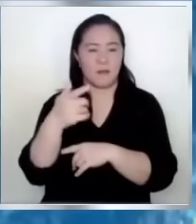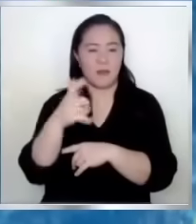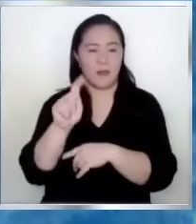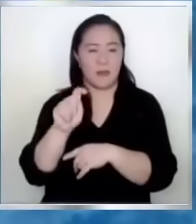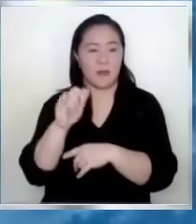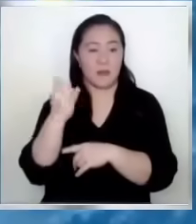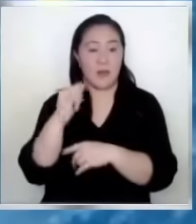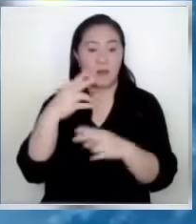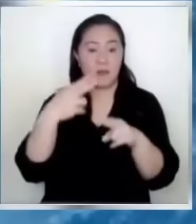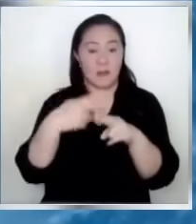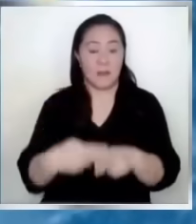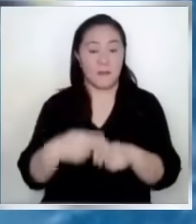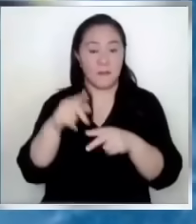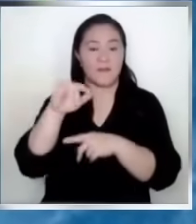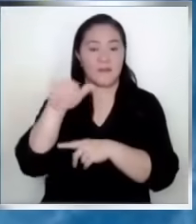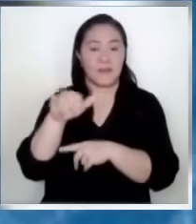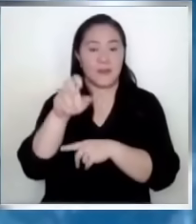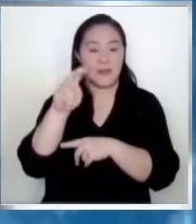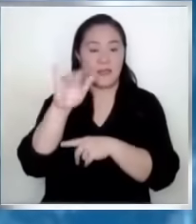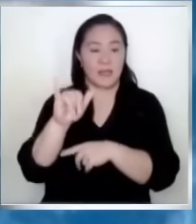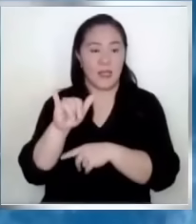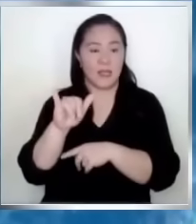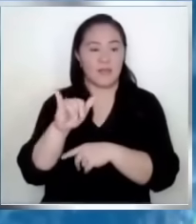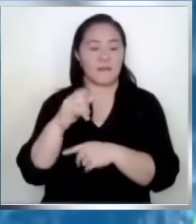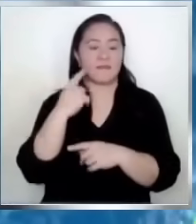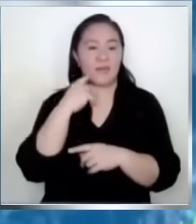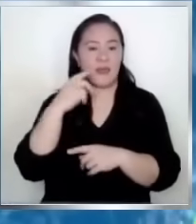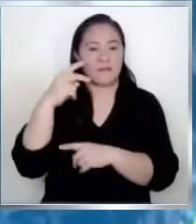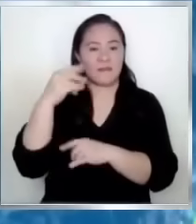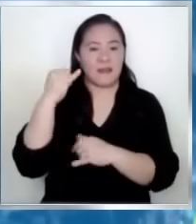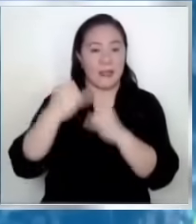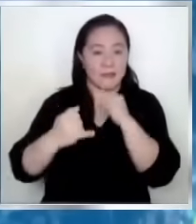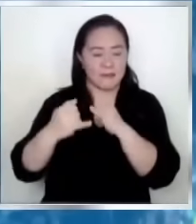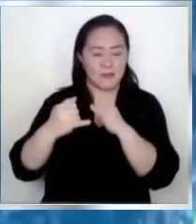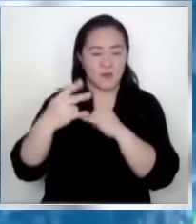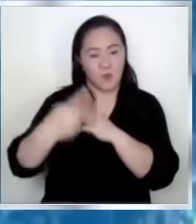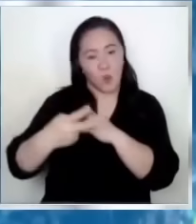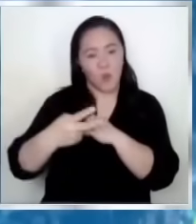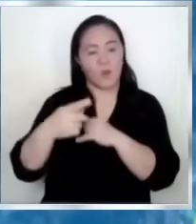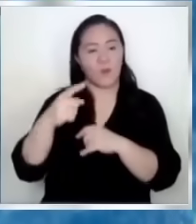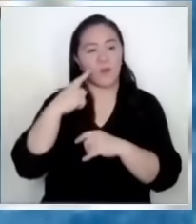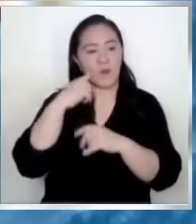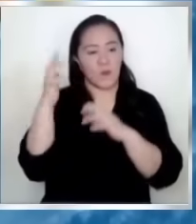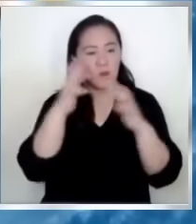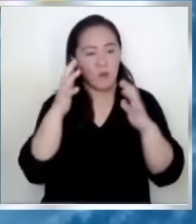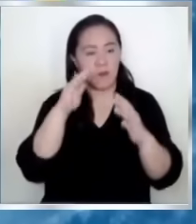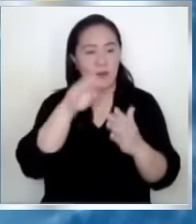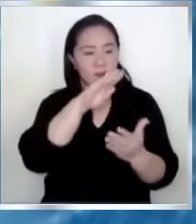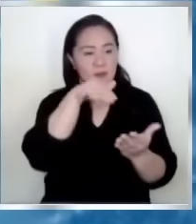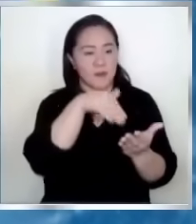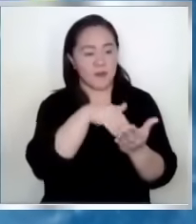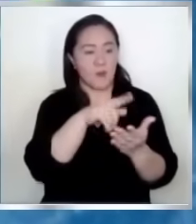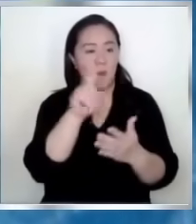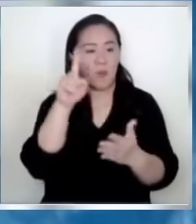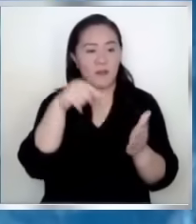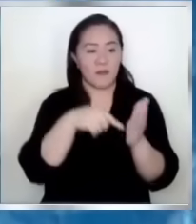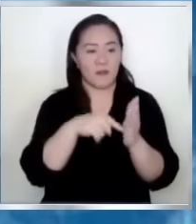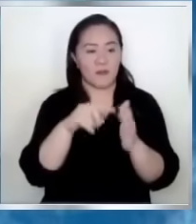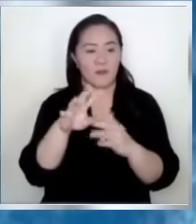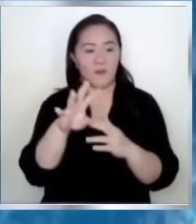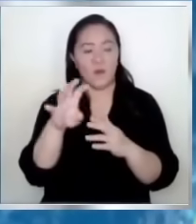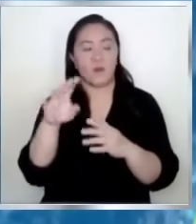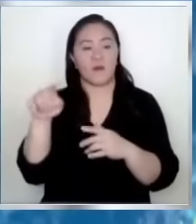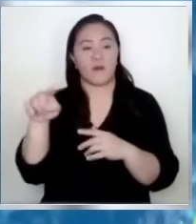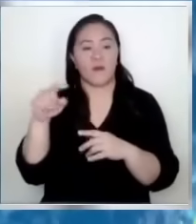Jenny, ang ikalawa at huling bagyo ngayong Setyembre. Huling namataan ang sentro nito sa layong 1,400 kilometers